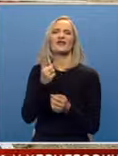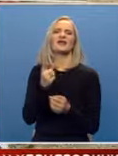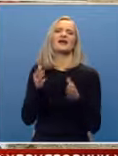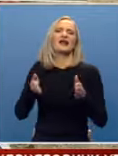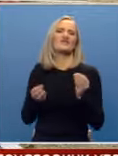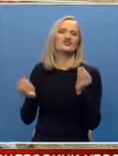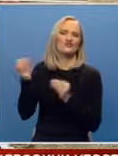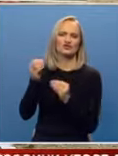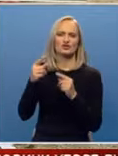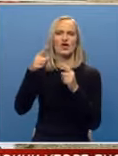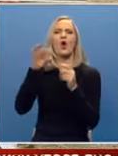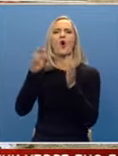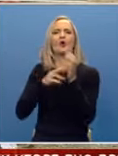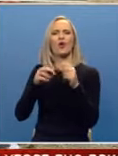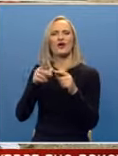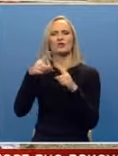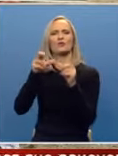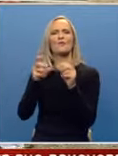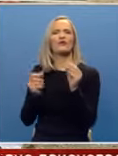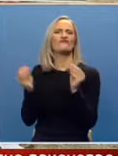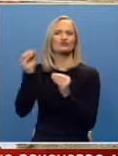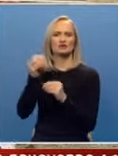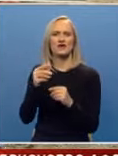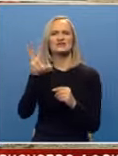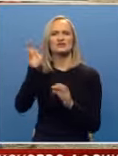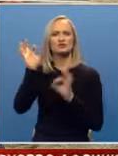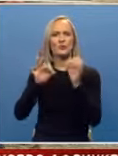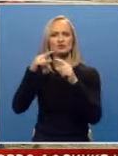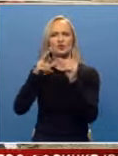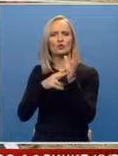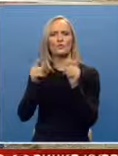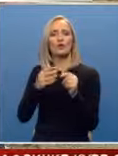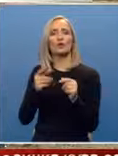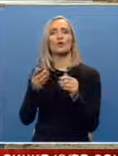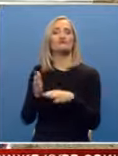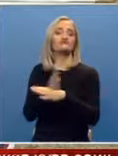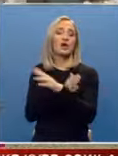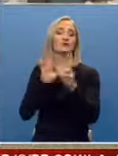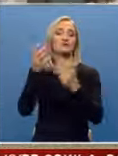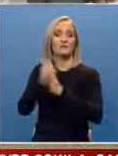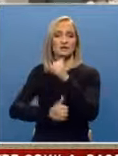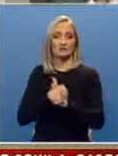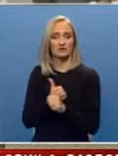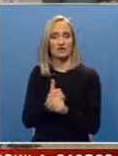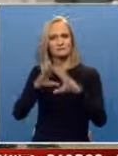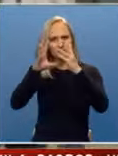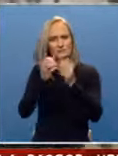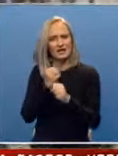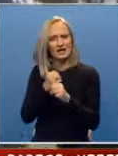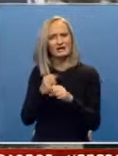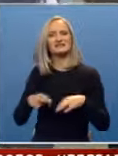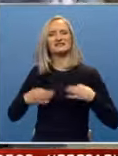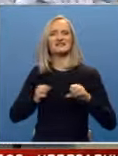onkologiji, tumora je sve više. 300% tumora više u Republici Srpskoj unazad 18 godina. Suština rada